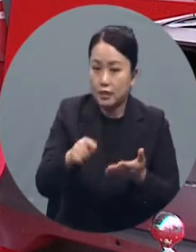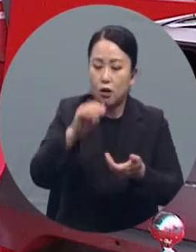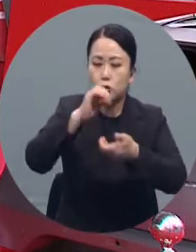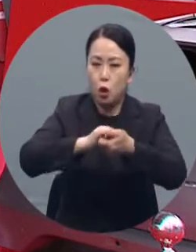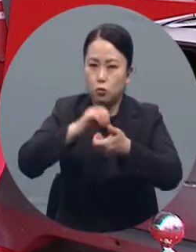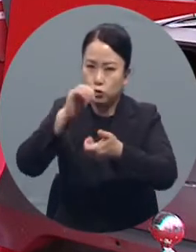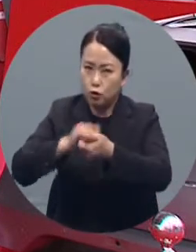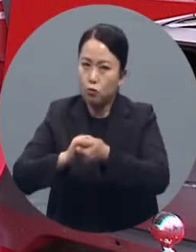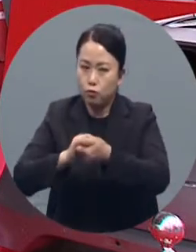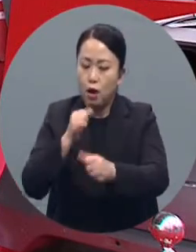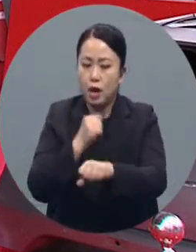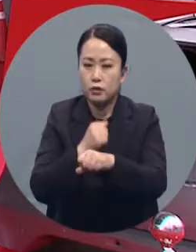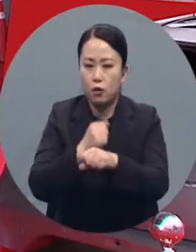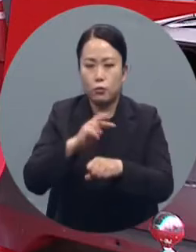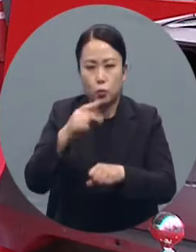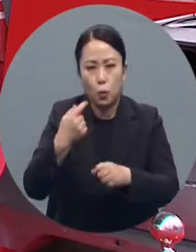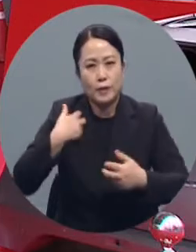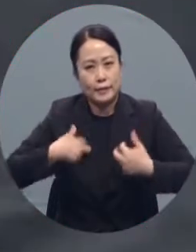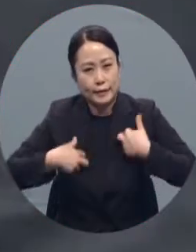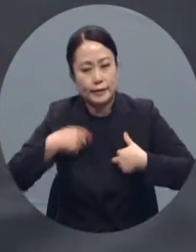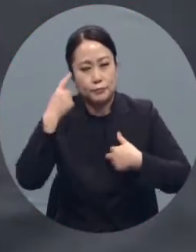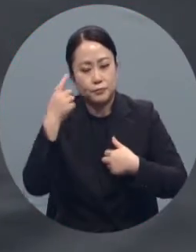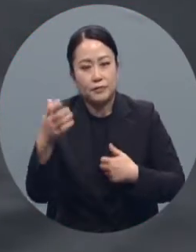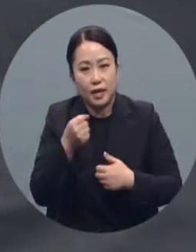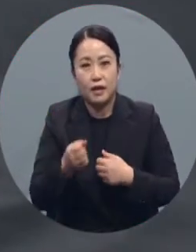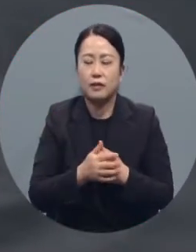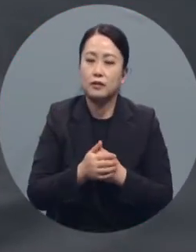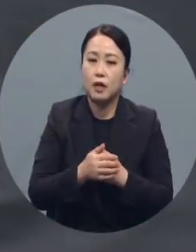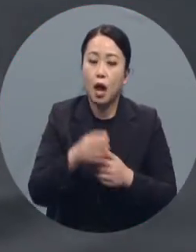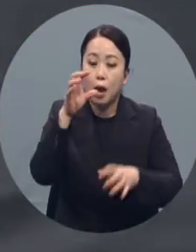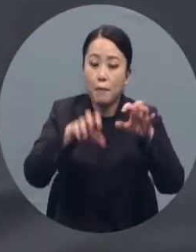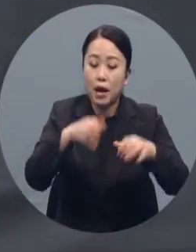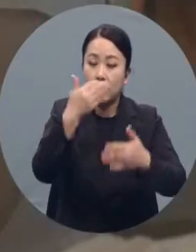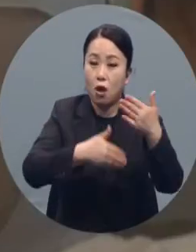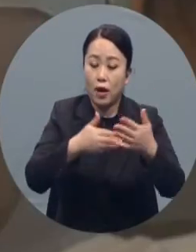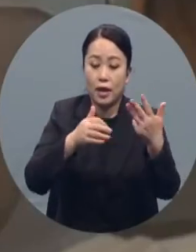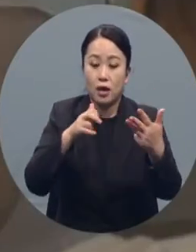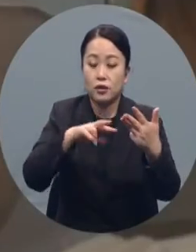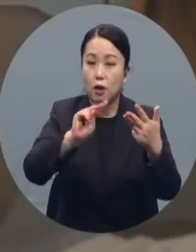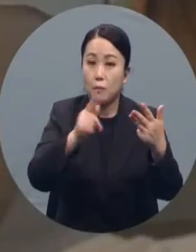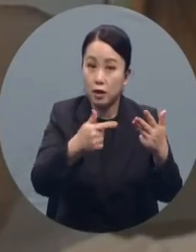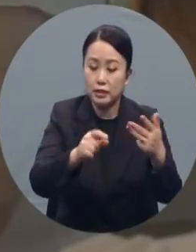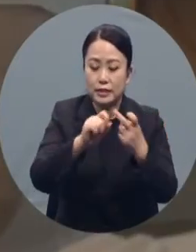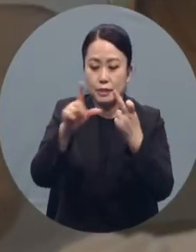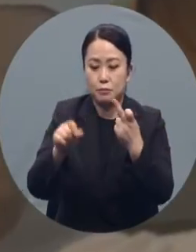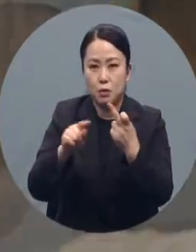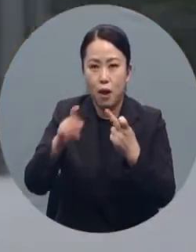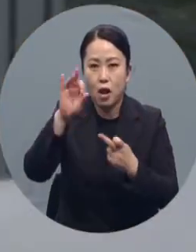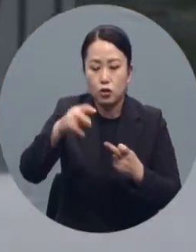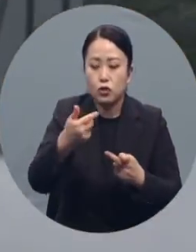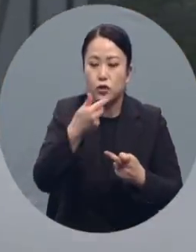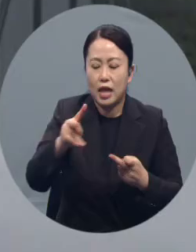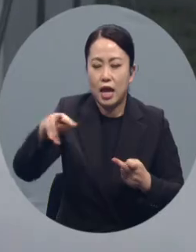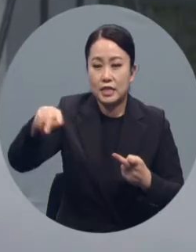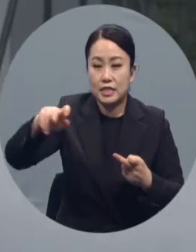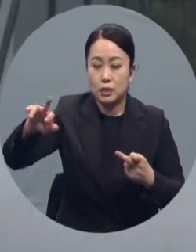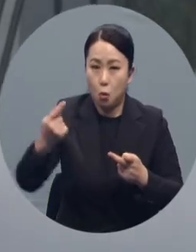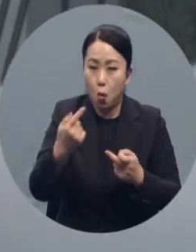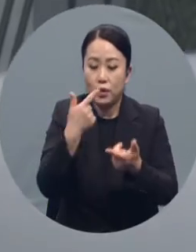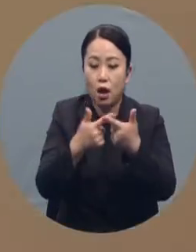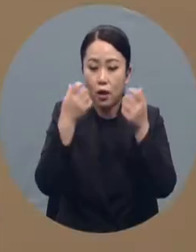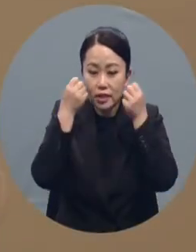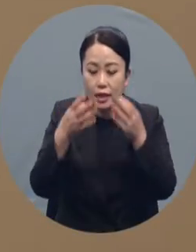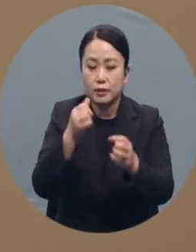만들어서 해보는 것도 재밌겠다는 생각을 하고 있습니다. 마을 영화 8편은 오는 12월 유네스코 영화 창의도시